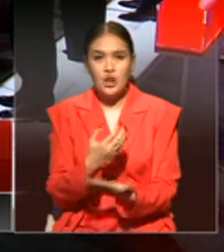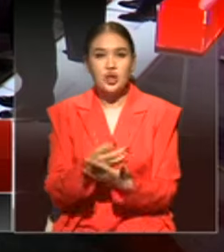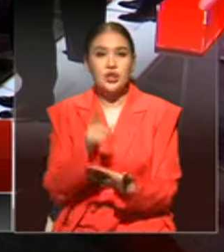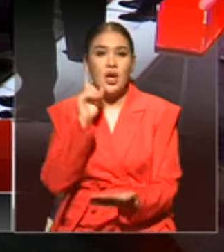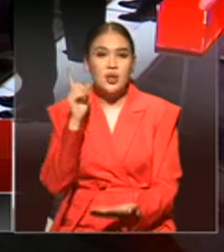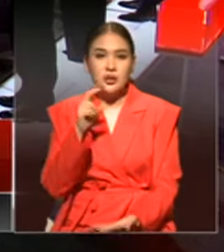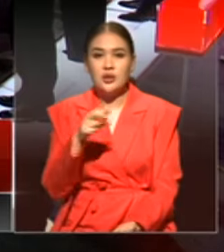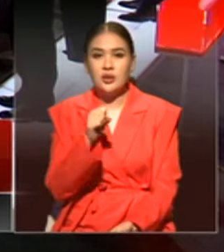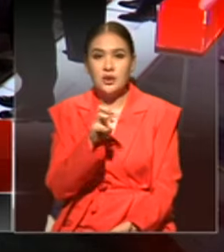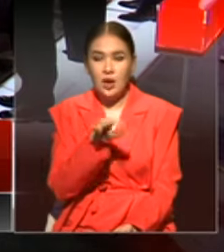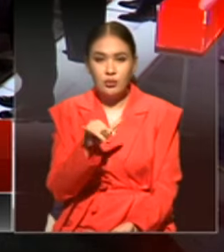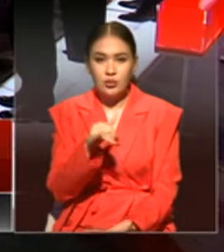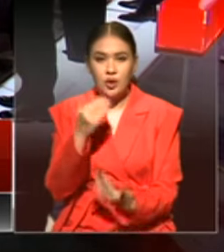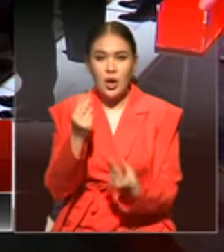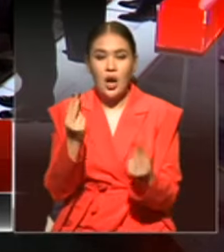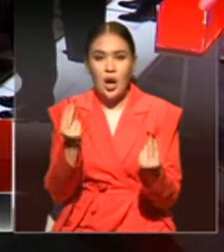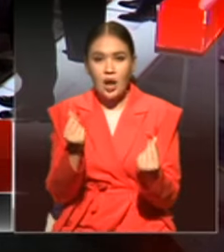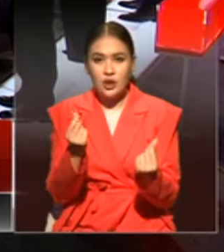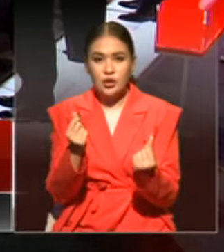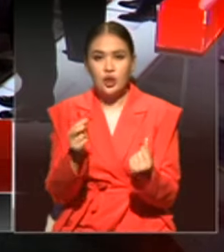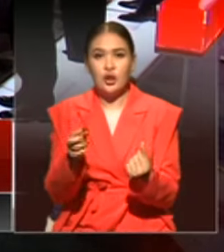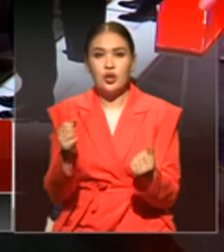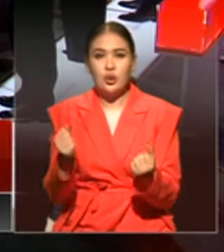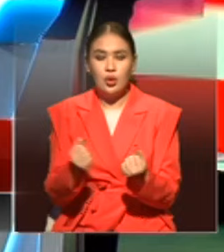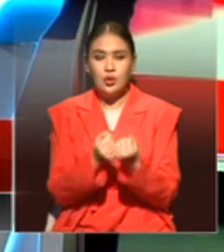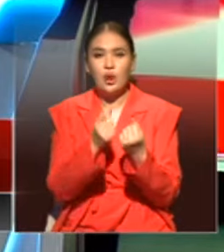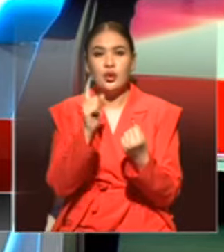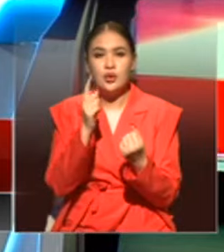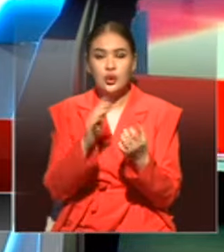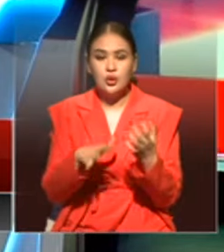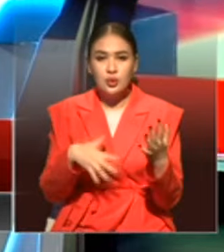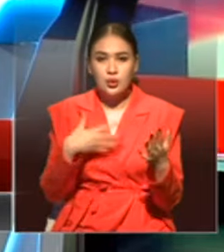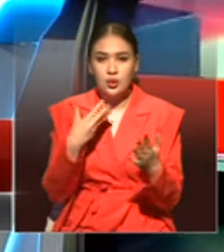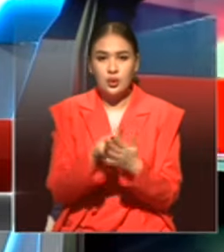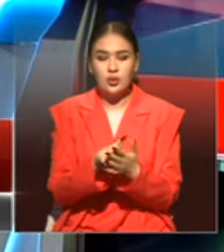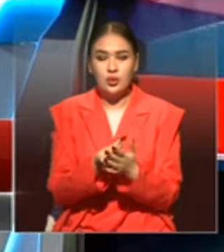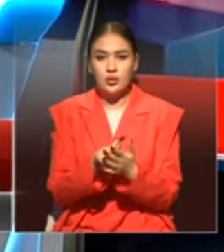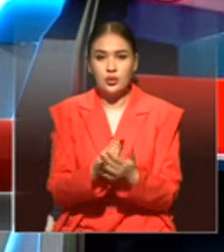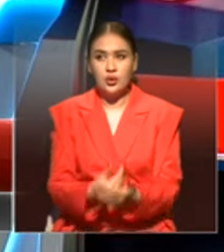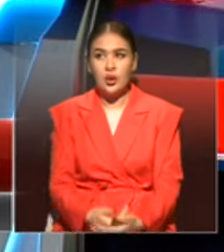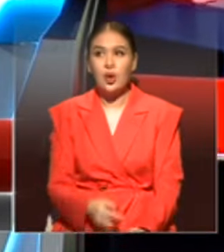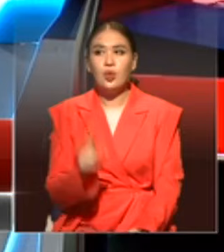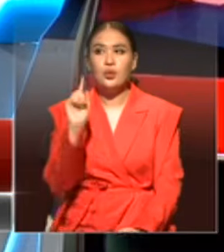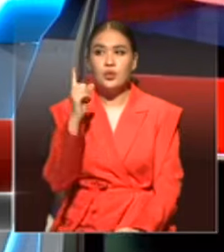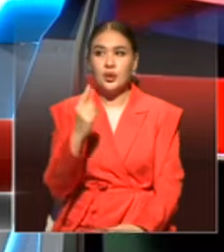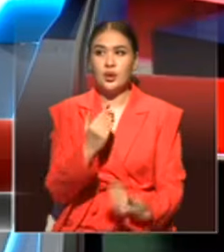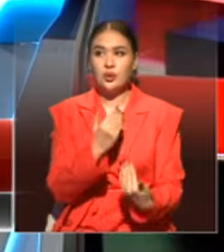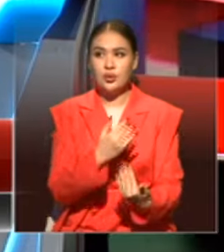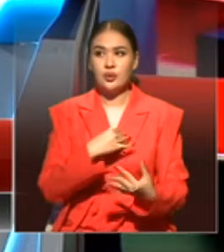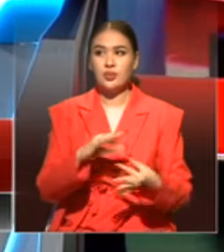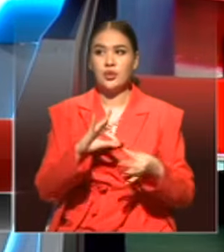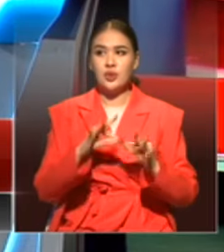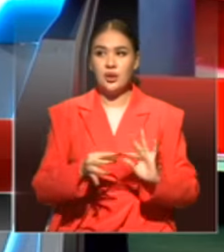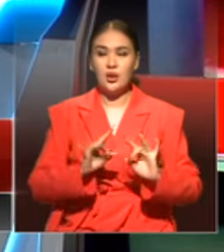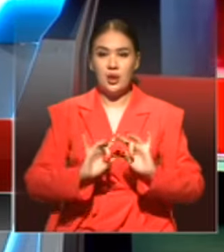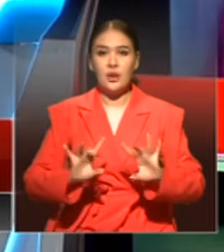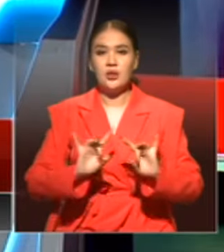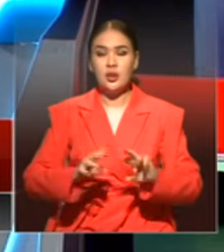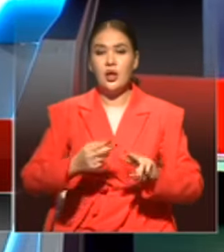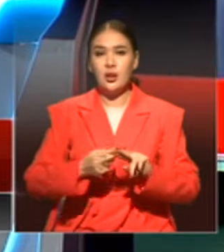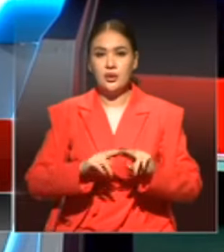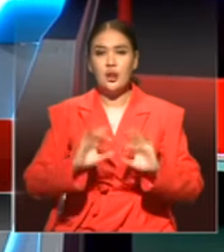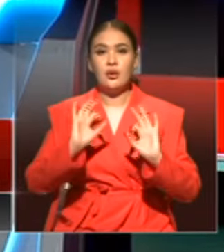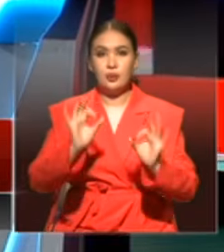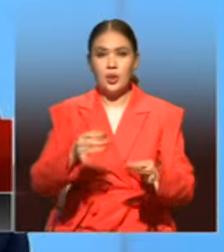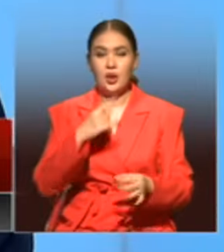дамудың қаражаты өндірісті қолдау арқылы неге бөлінуі керек? Неге өткені, жасыл дамудың өткені, арқылы? Yeah, оны түсіндіріп көтем, yeah, өте орынды сұрақ.